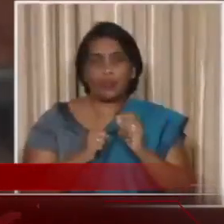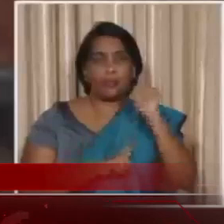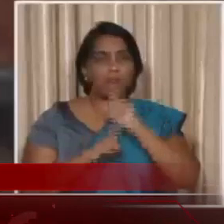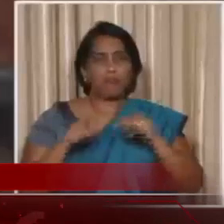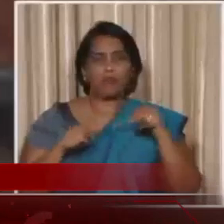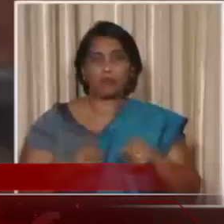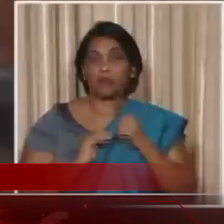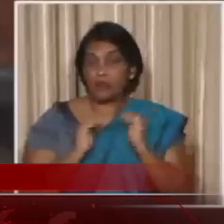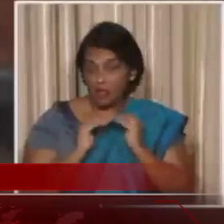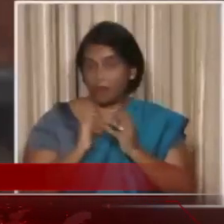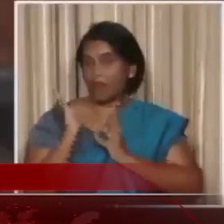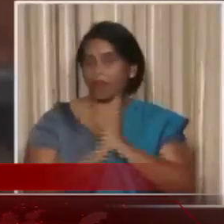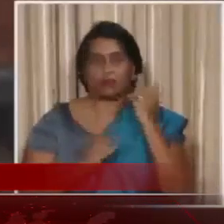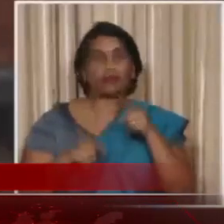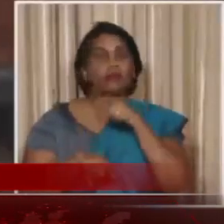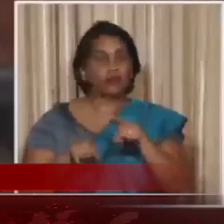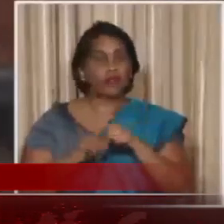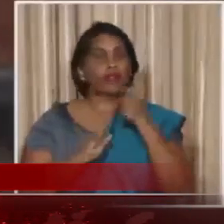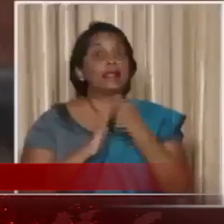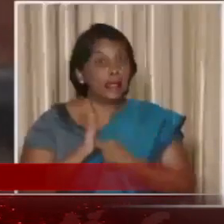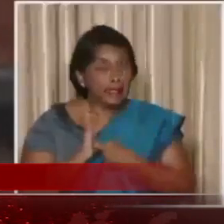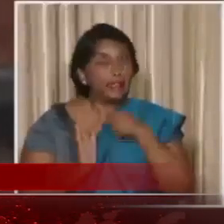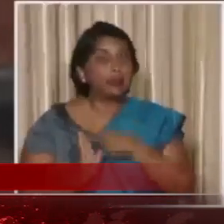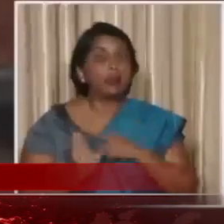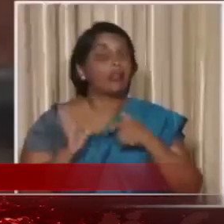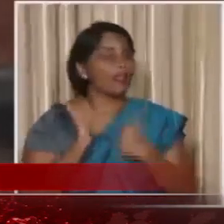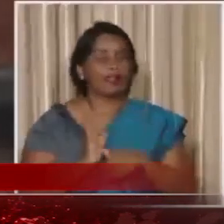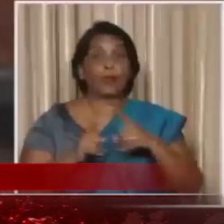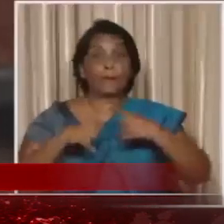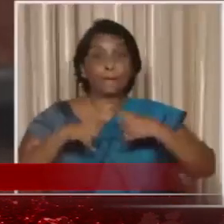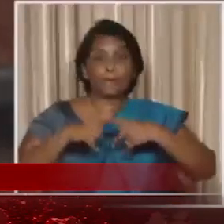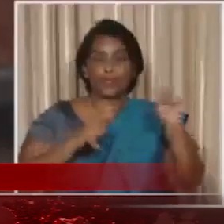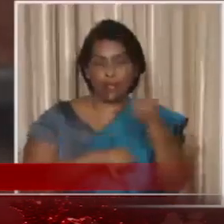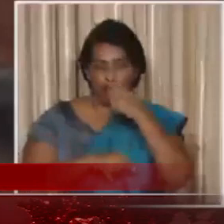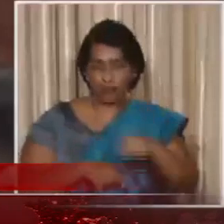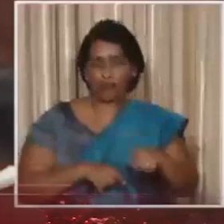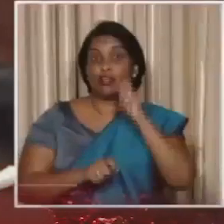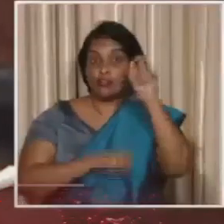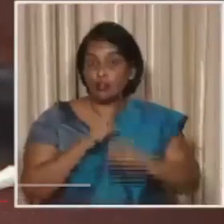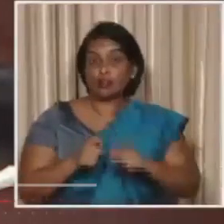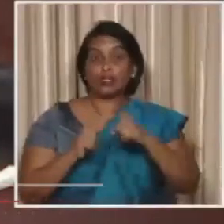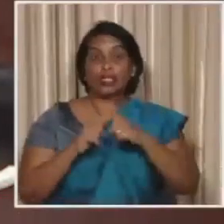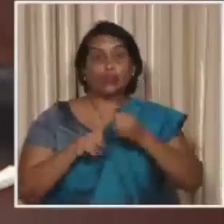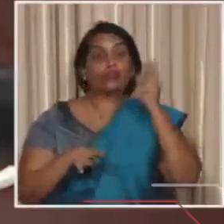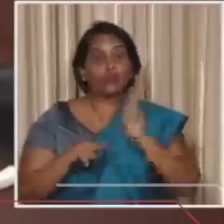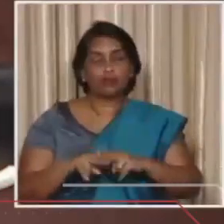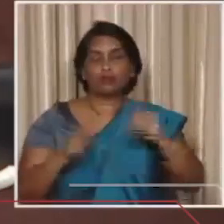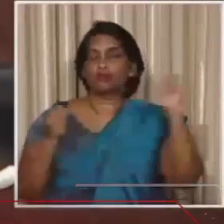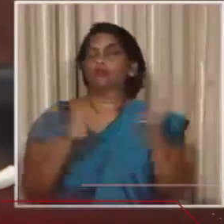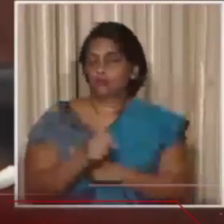kai yukti sakta itiakne. Insa meh maniti yanu panata kunwe kadua ki, serva kangge arsada karang mudale hisakasada